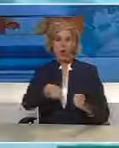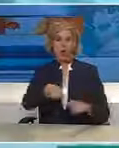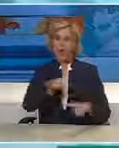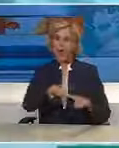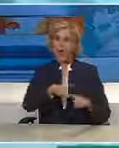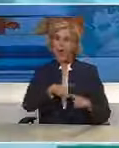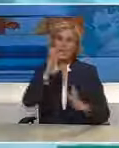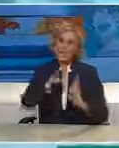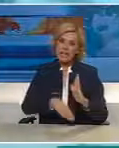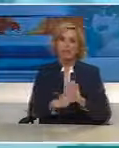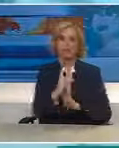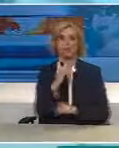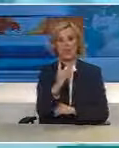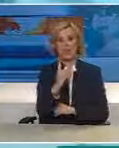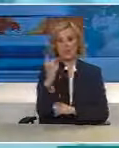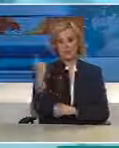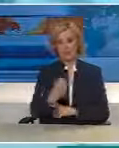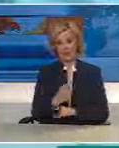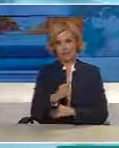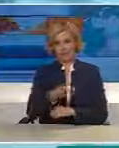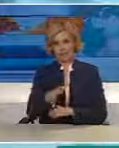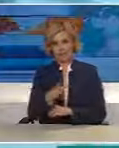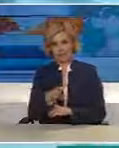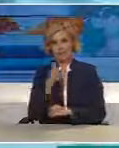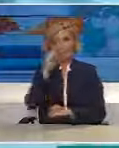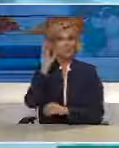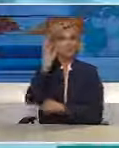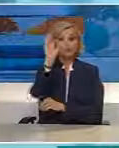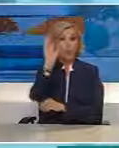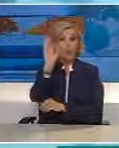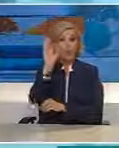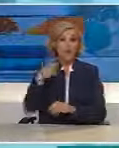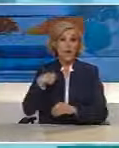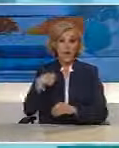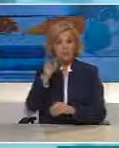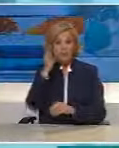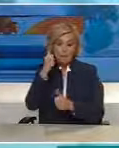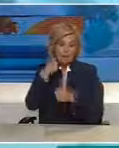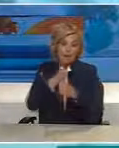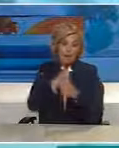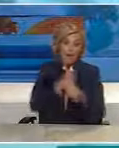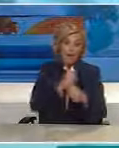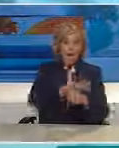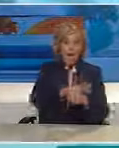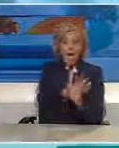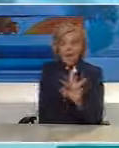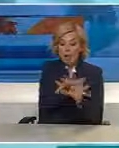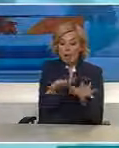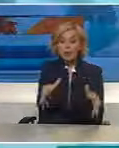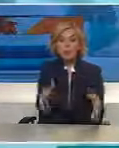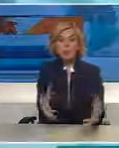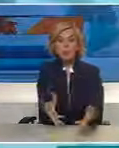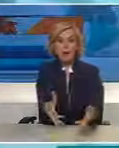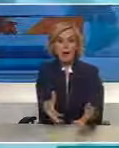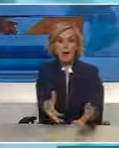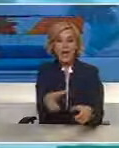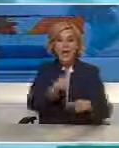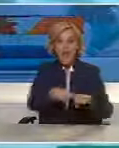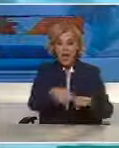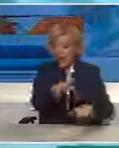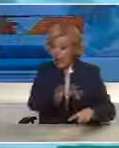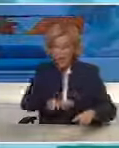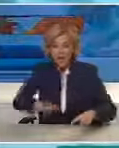επιδημία. Οι στόχοι της επιτήρησης παραμένουν η παρακολούθηση της πορείας της επιδημίας, της γεωγραφικής εξάπλωσης και της σοβαρότητας του